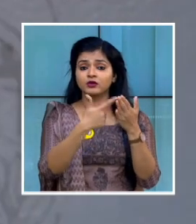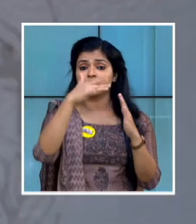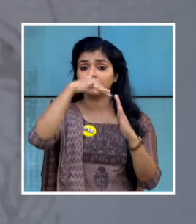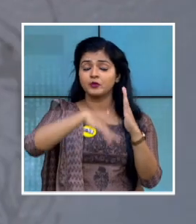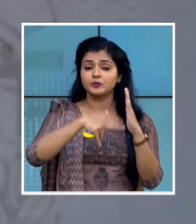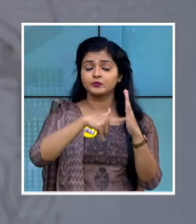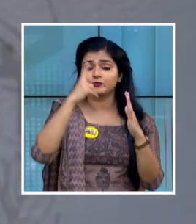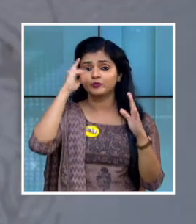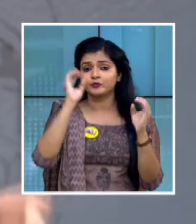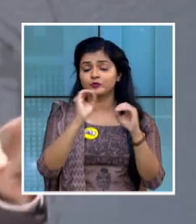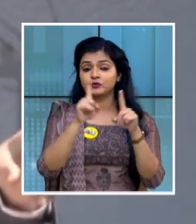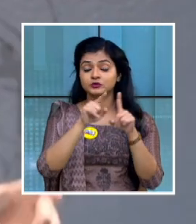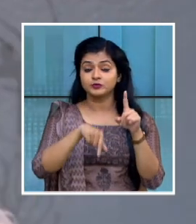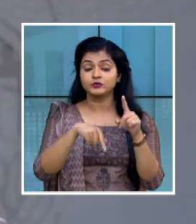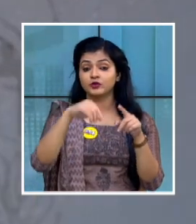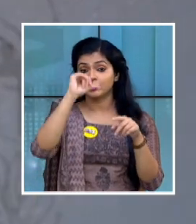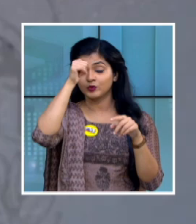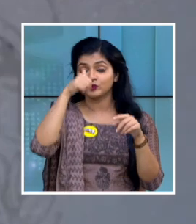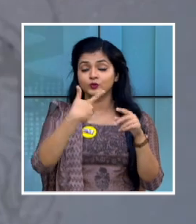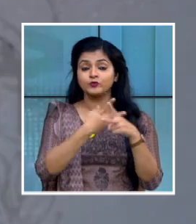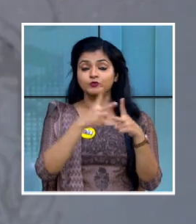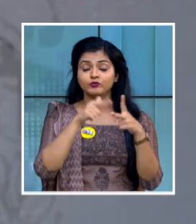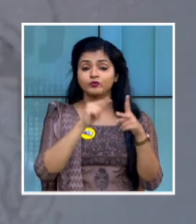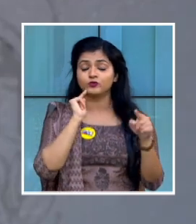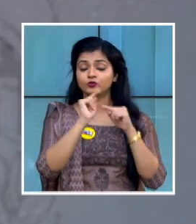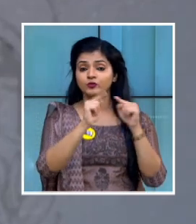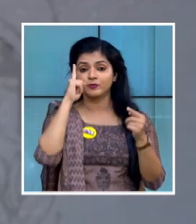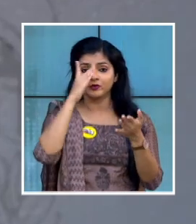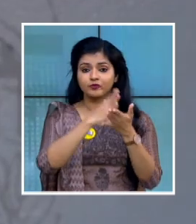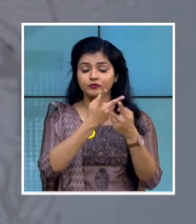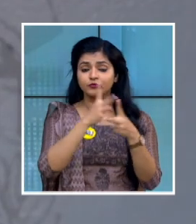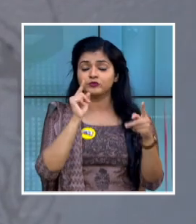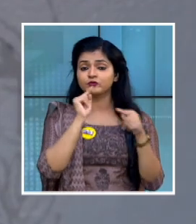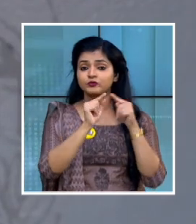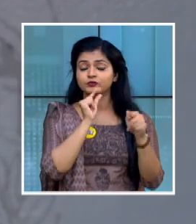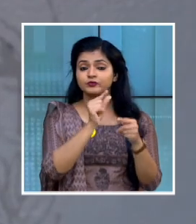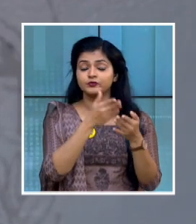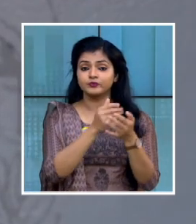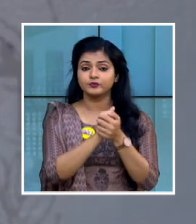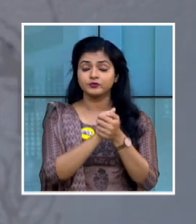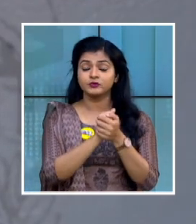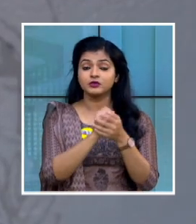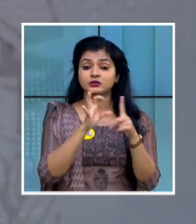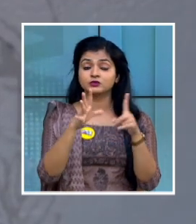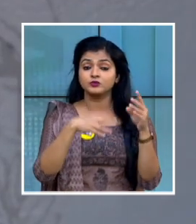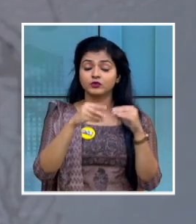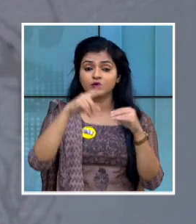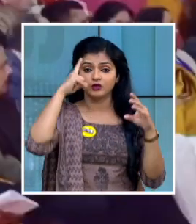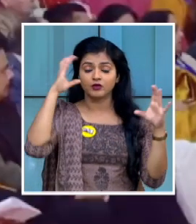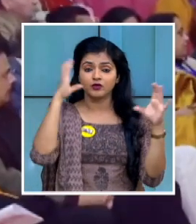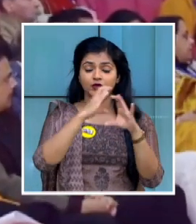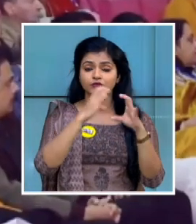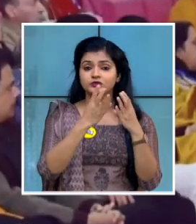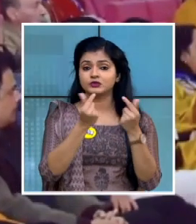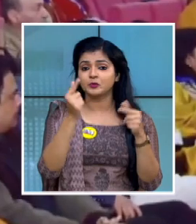അറിയാത്തവരാണ് സനാതനധർമ്മത്തെയും ഹിന്ദു വിശ്വാസത്തെയും വിമർശിക്കുന്നത്. അപകടകരമായ പരിസ്ഥിതിയിൽ ജീവിക്കുന്ന തെറ്റിദ്ധരിക്കപ്പെട്ട